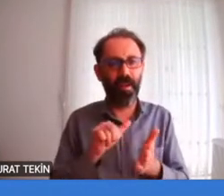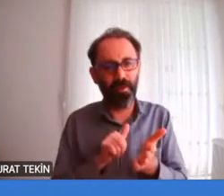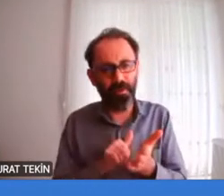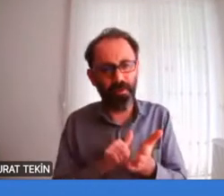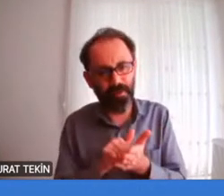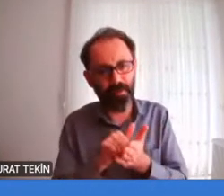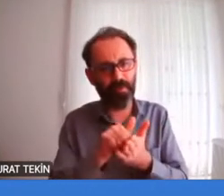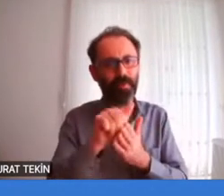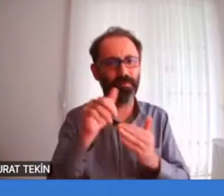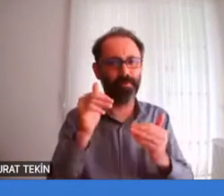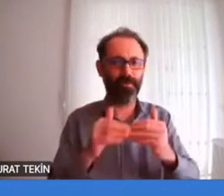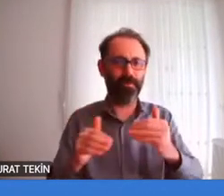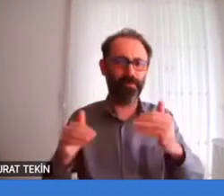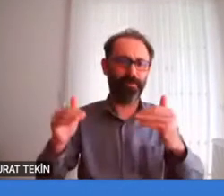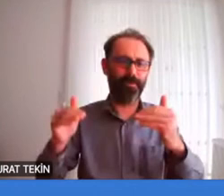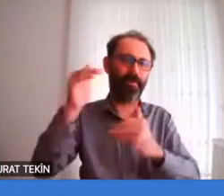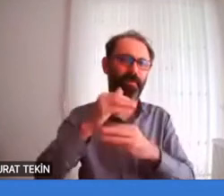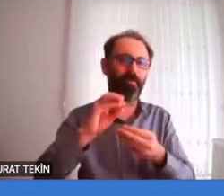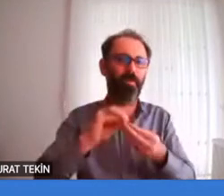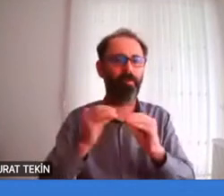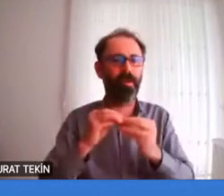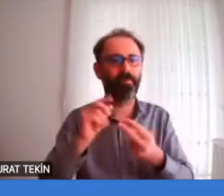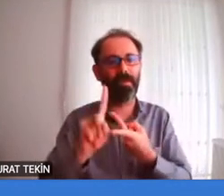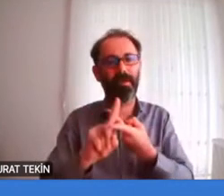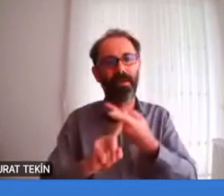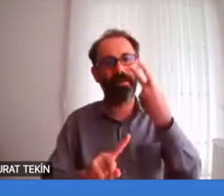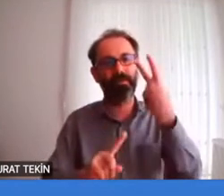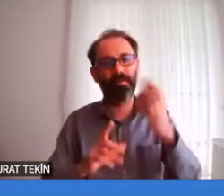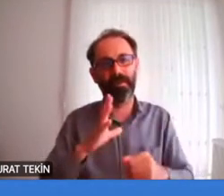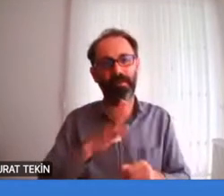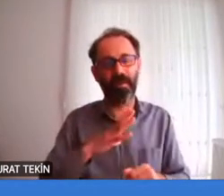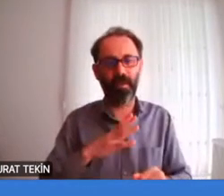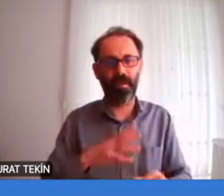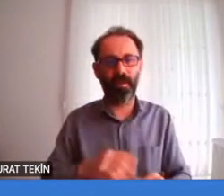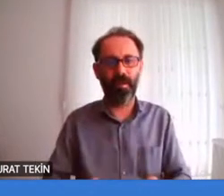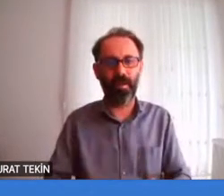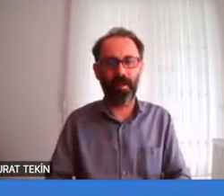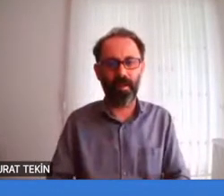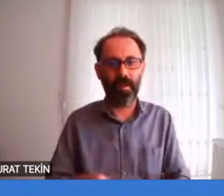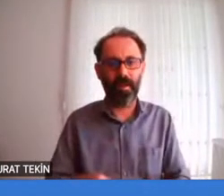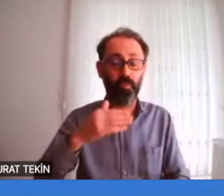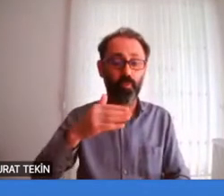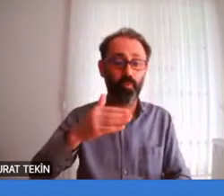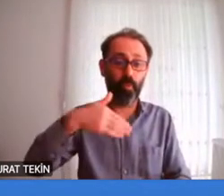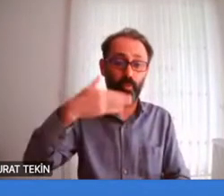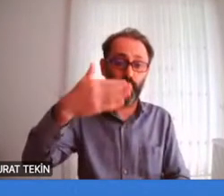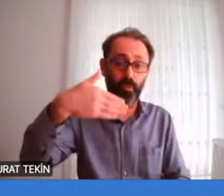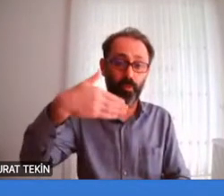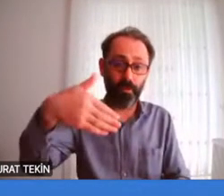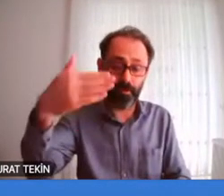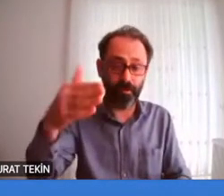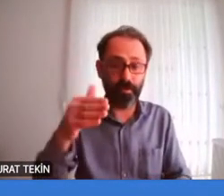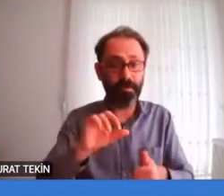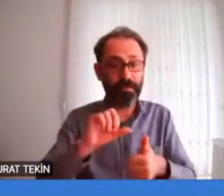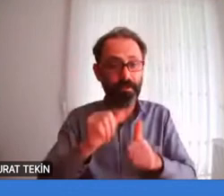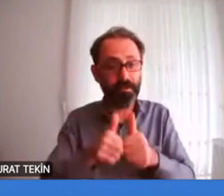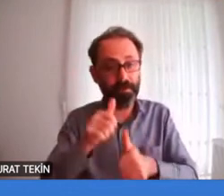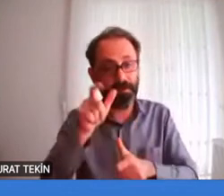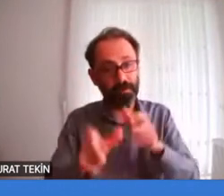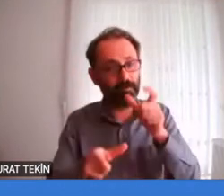üstesinden gelmeyi başarmışsınız. Ben bu hani ufuk açıcı olmak, sizden sonra gelenlere model olmak